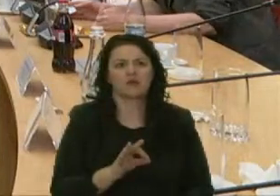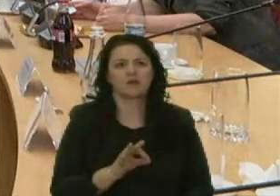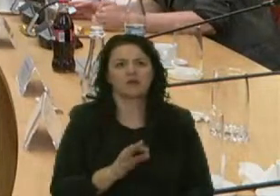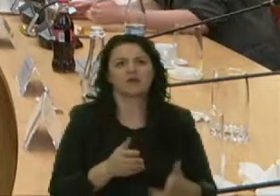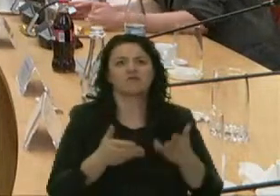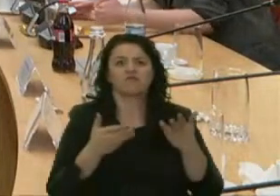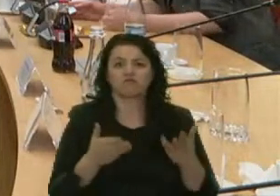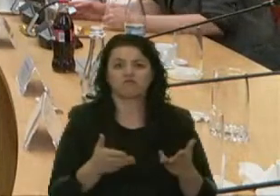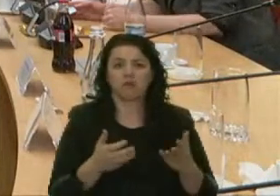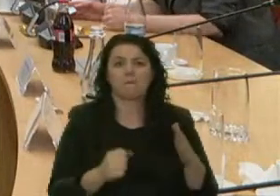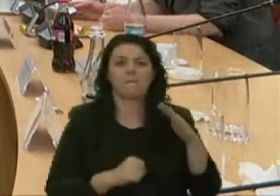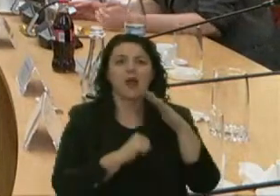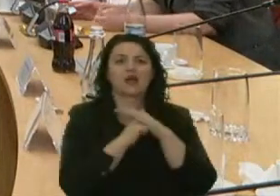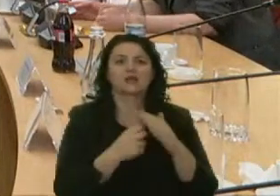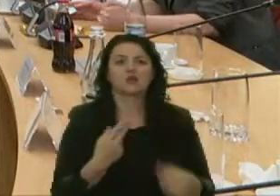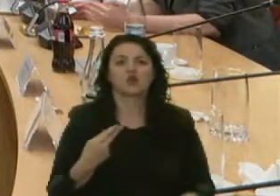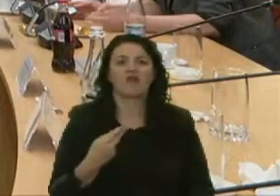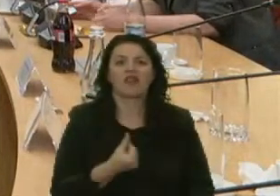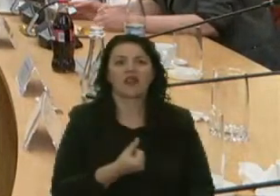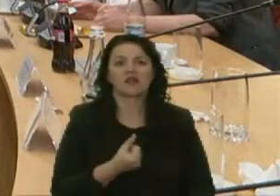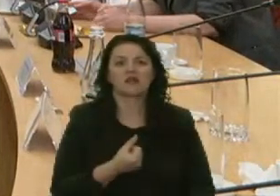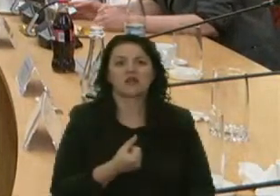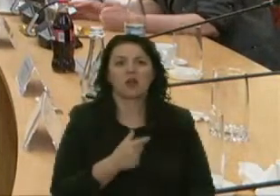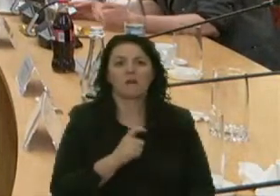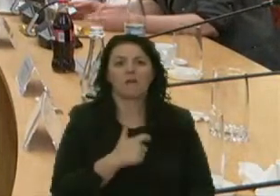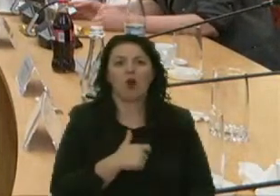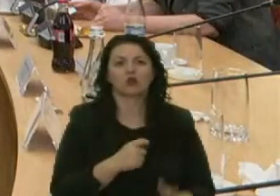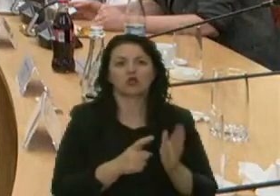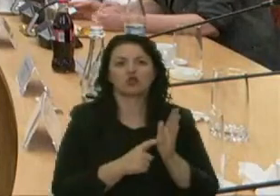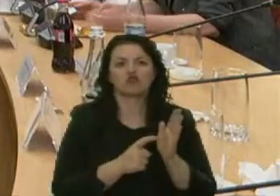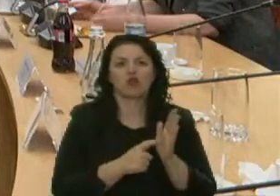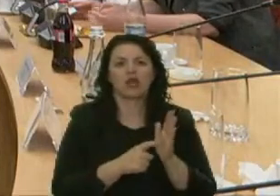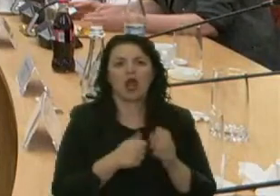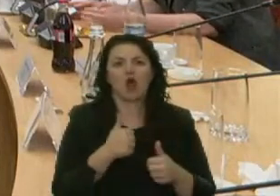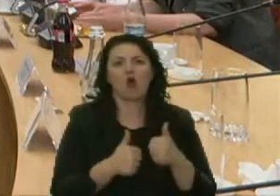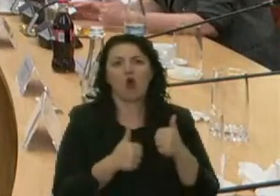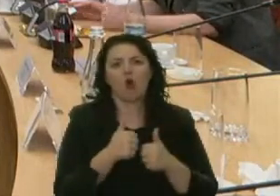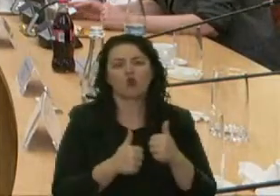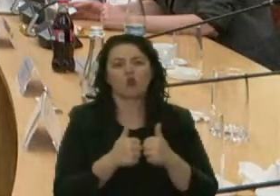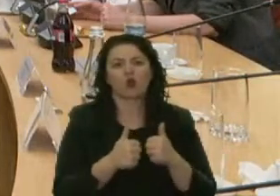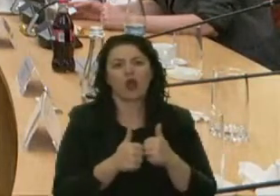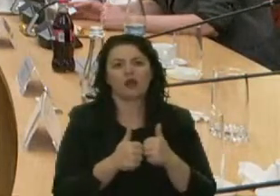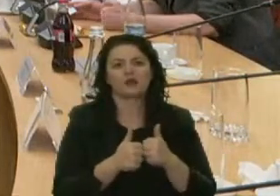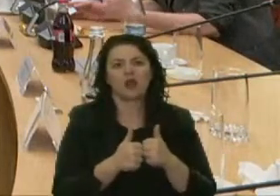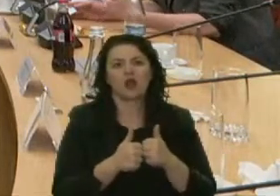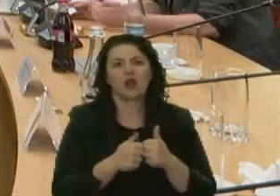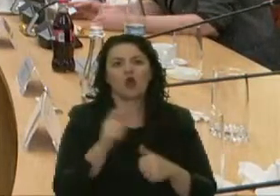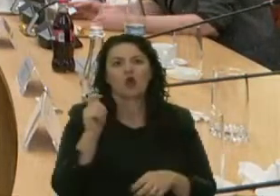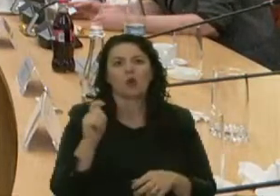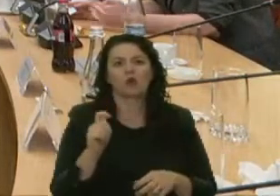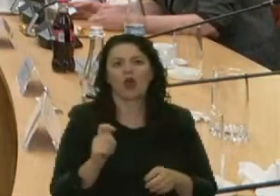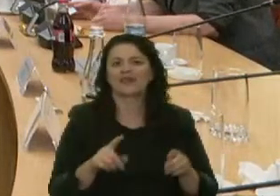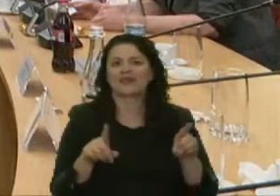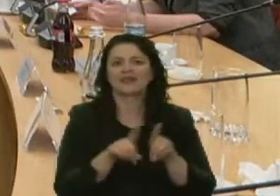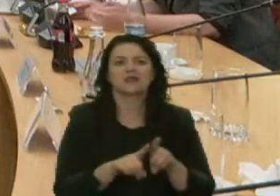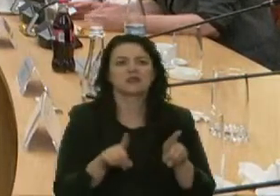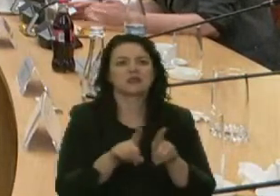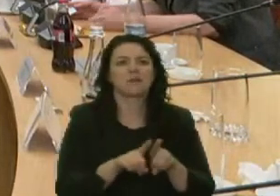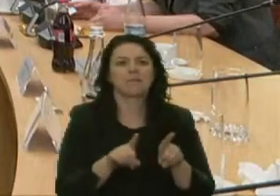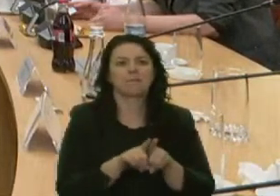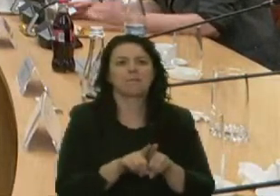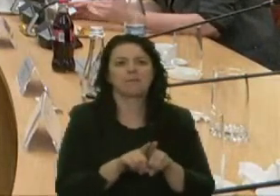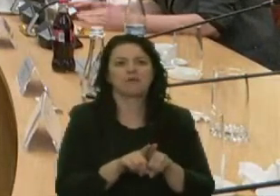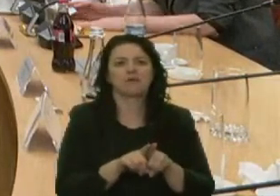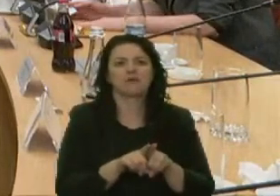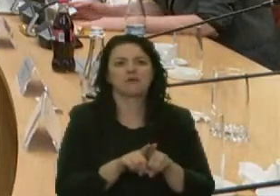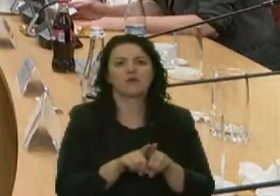maximul de finanțare pe pe pe care o pot cere și concurează doar cu proiecte similare Deci în felul ăsta chiar ne